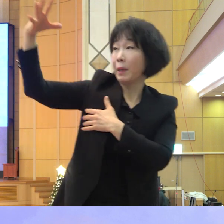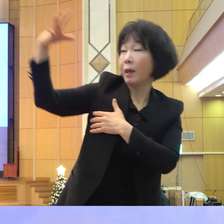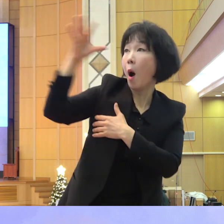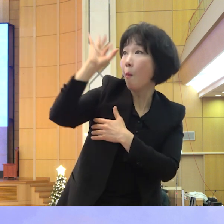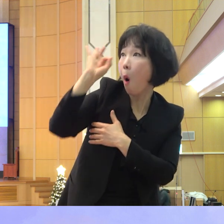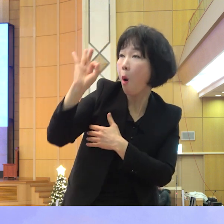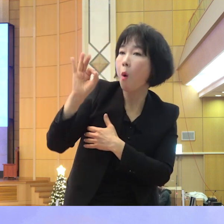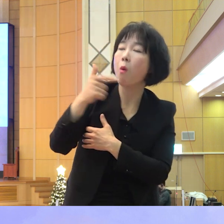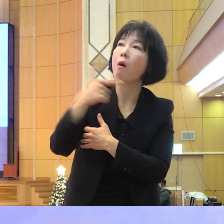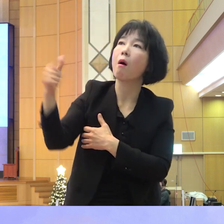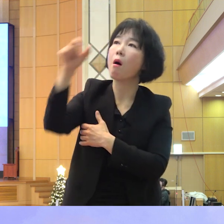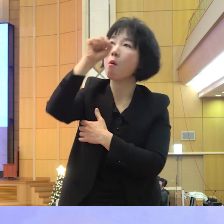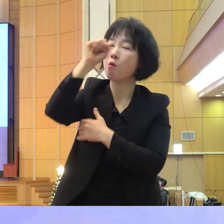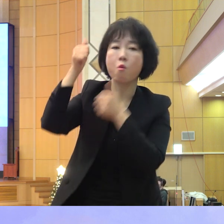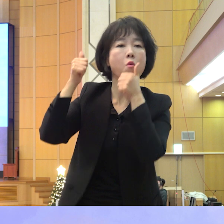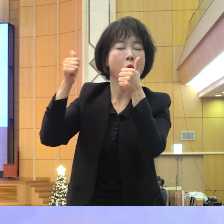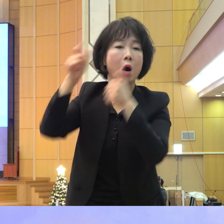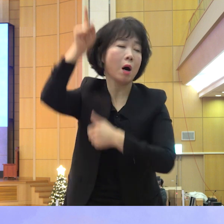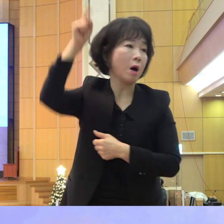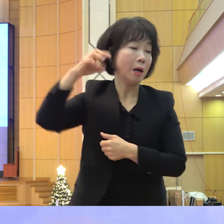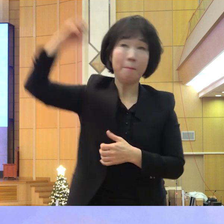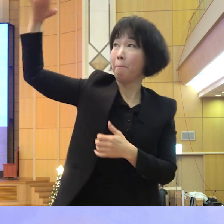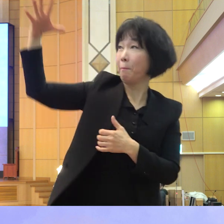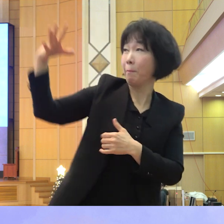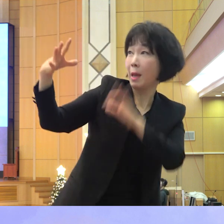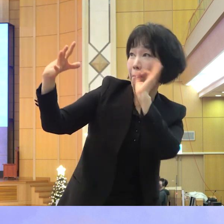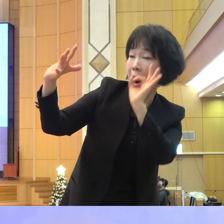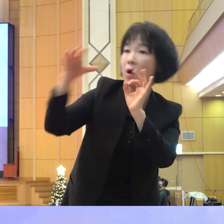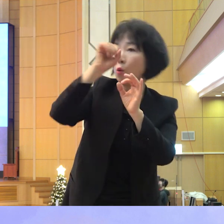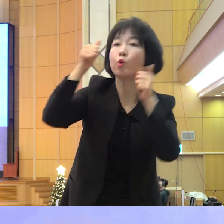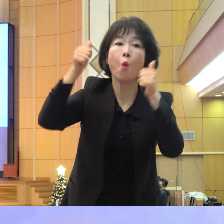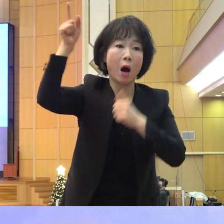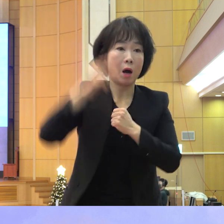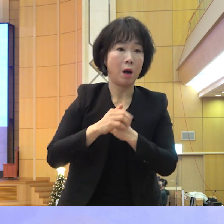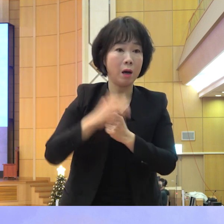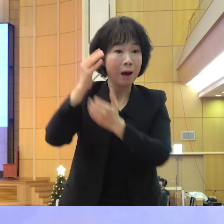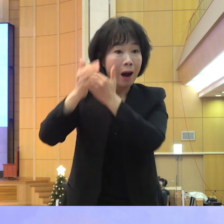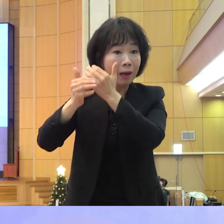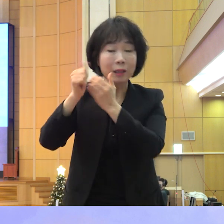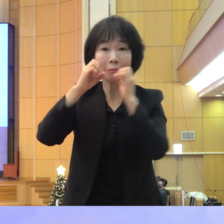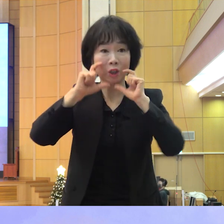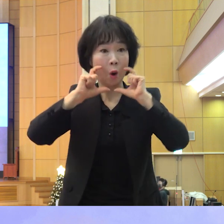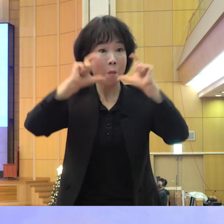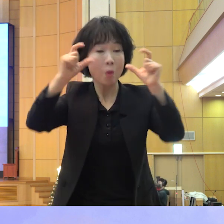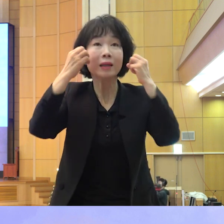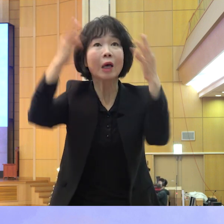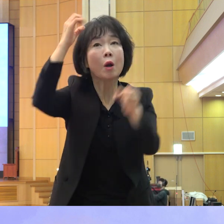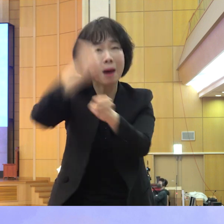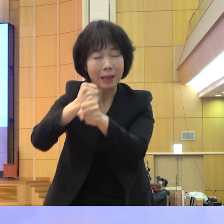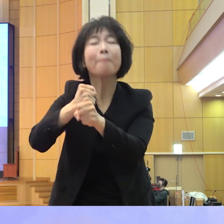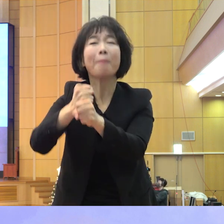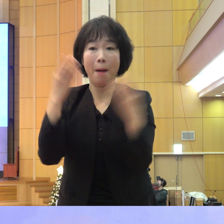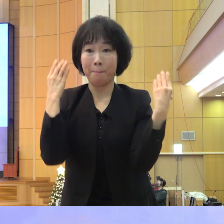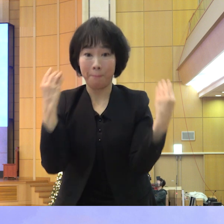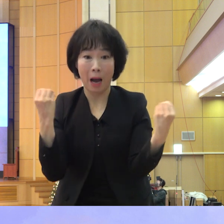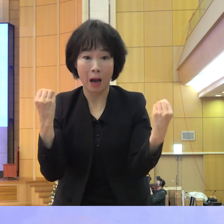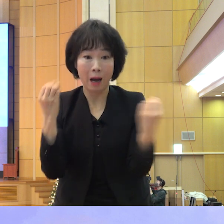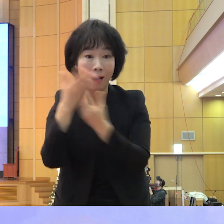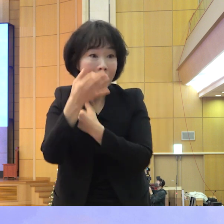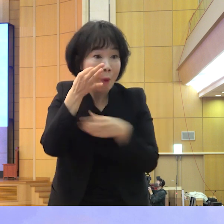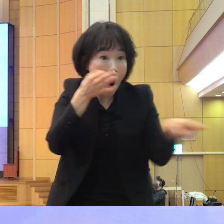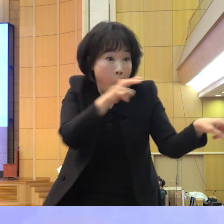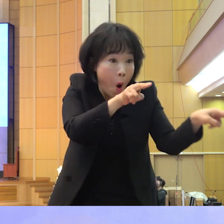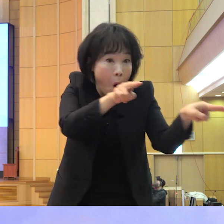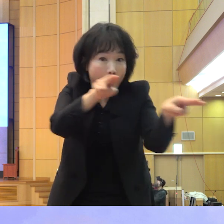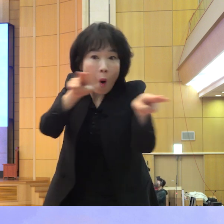보시기에 뭐 했더라? 좋았더라. 하나님은 말씀하시고 창조하시고 그리고 못 본 척하는